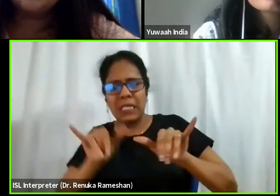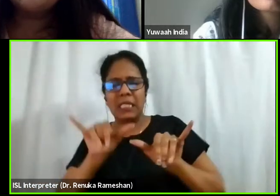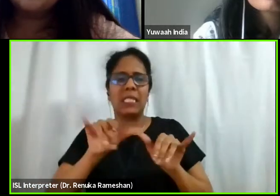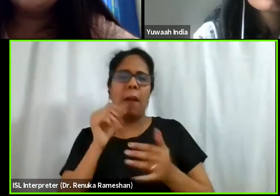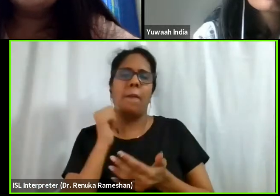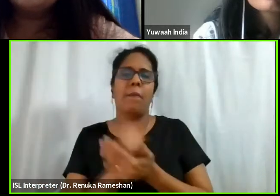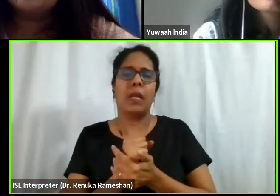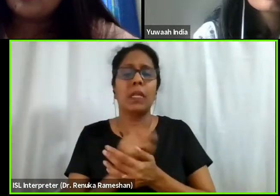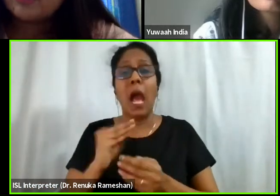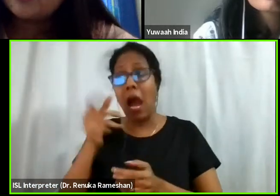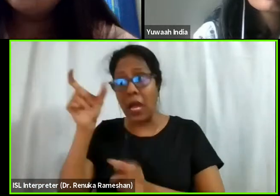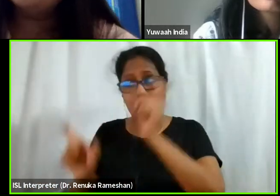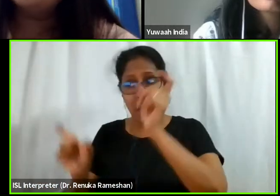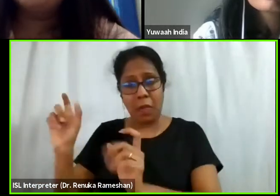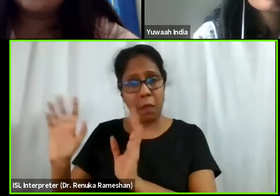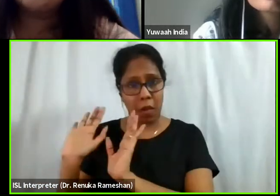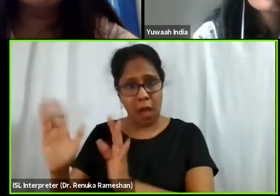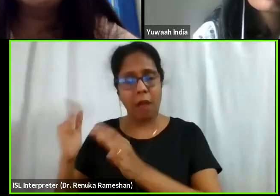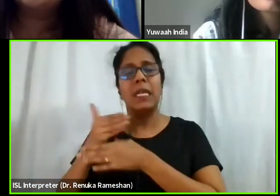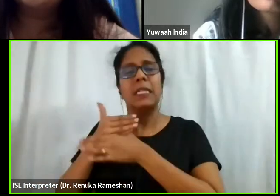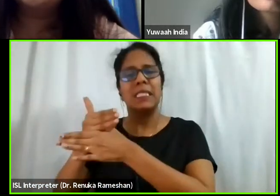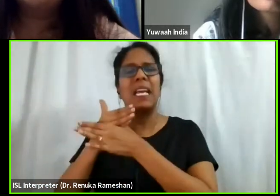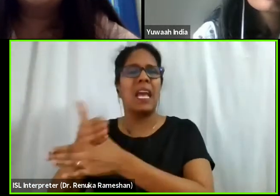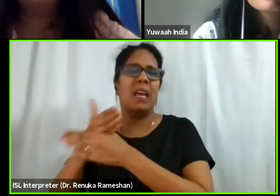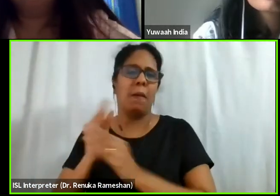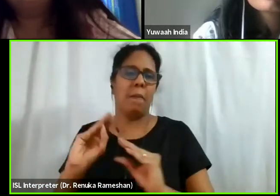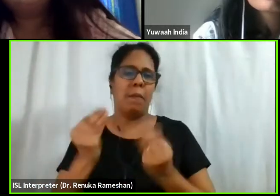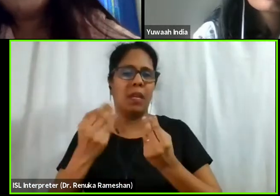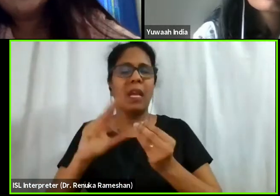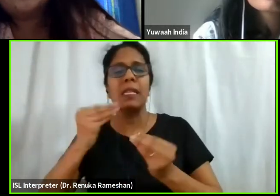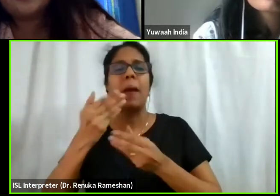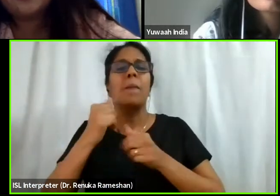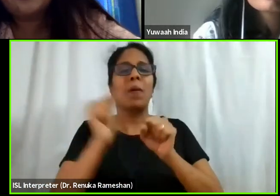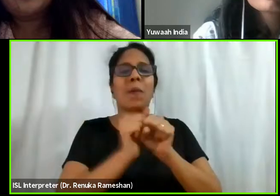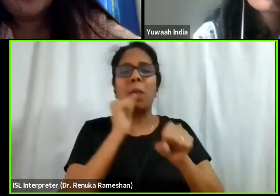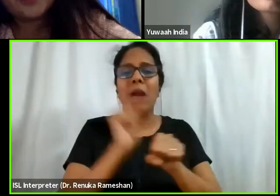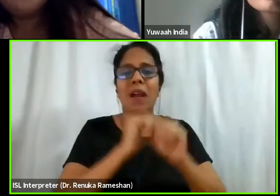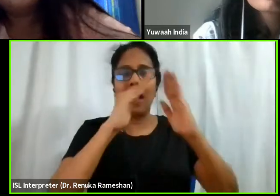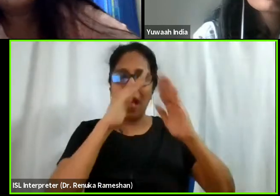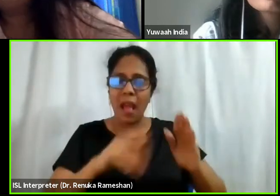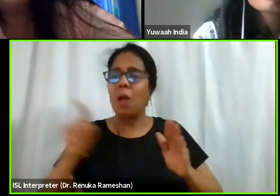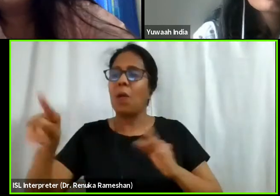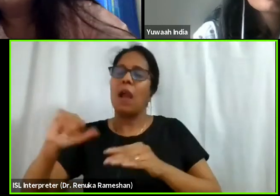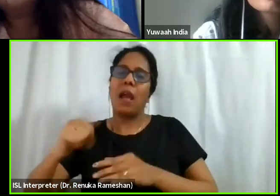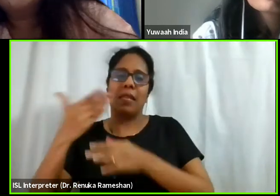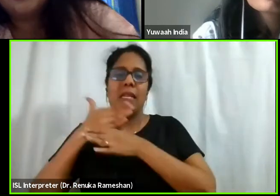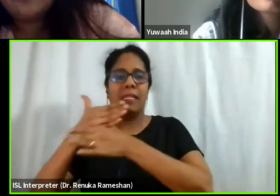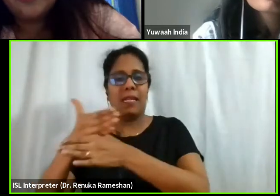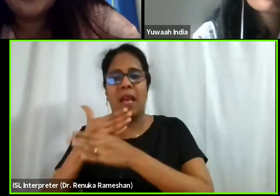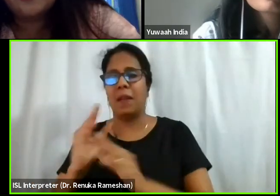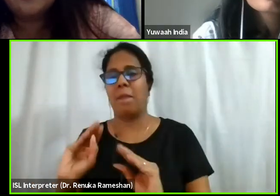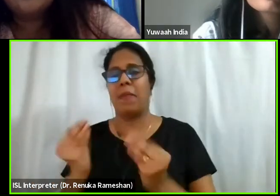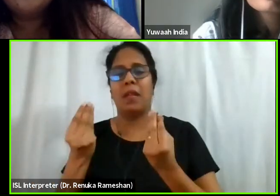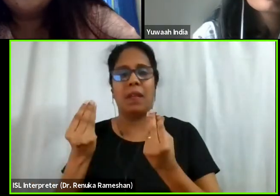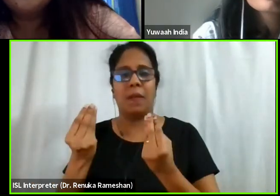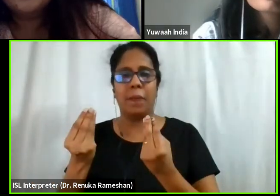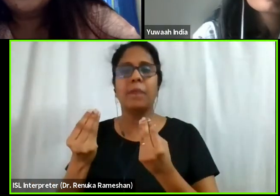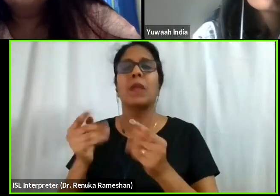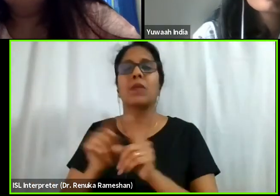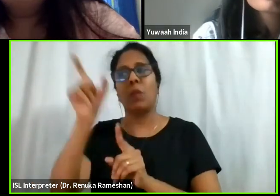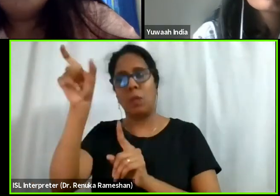जो आपका कुछ लोड बाकी के घर का काम का ले सकता है और आप सिर्फ पेशेंट की केयर में रह रहे